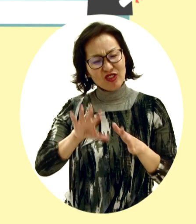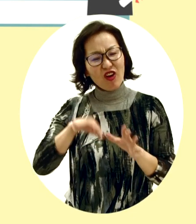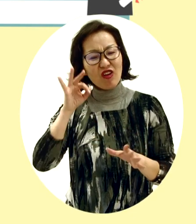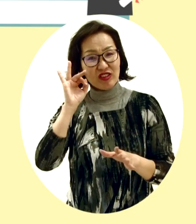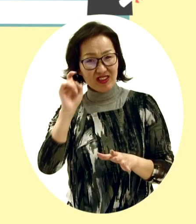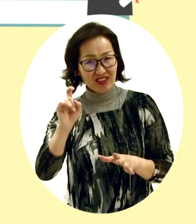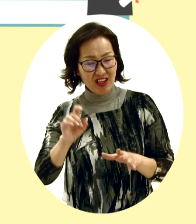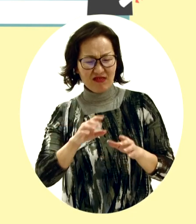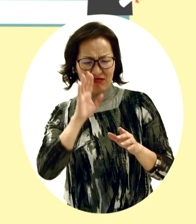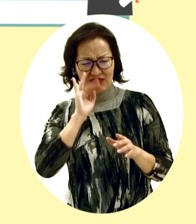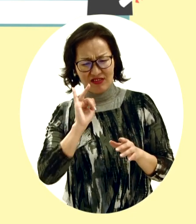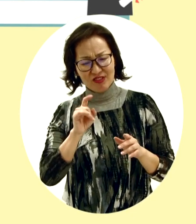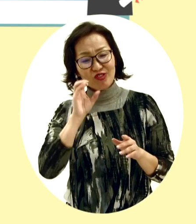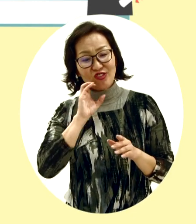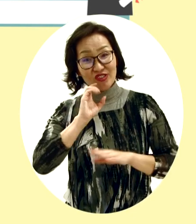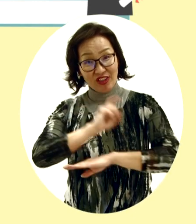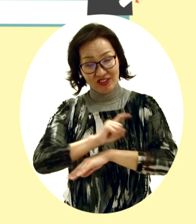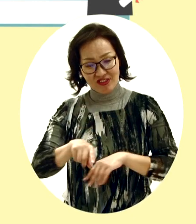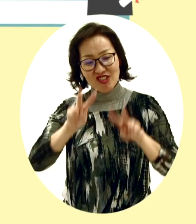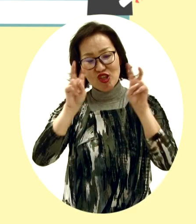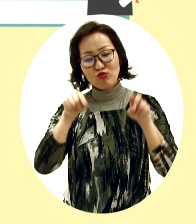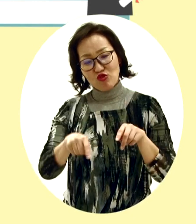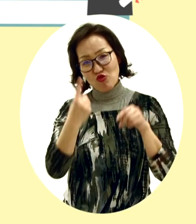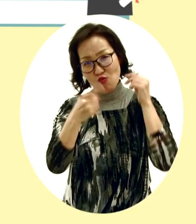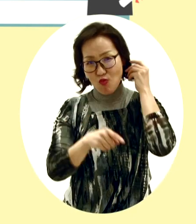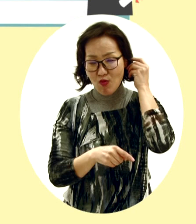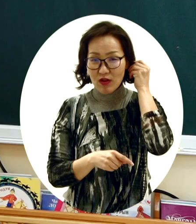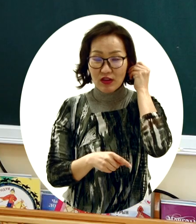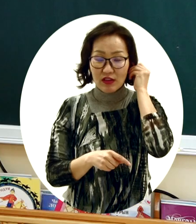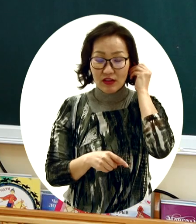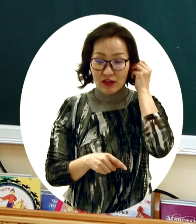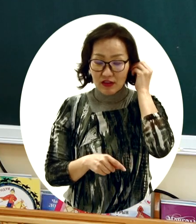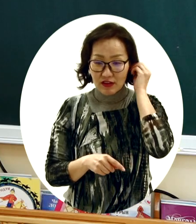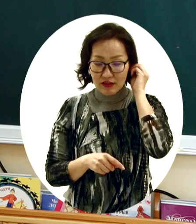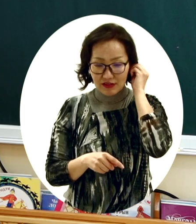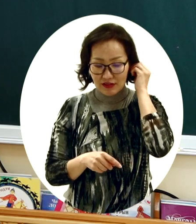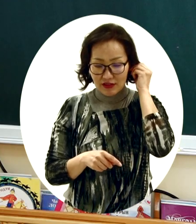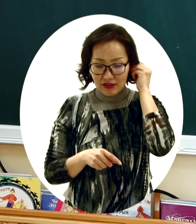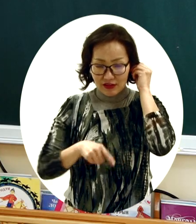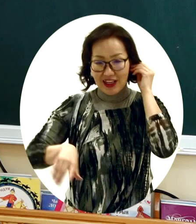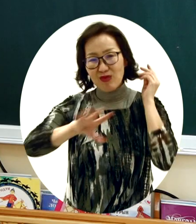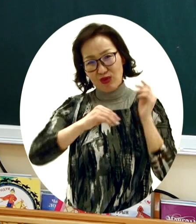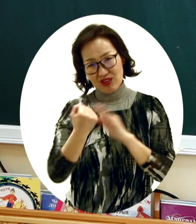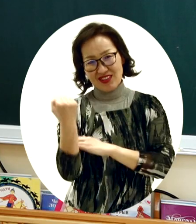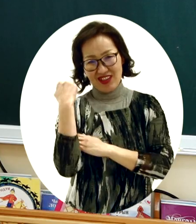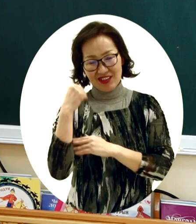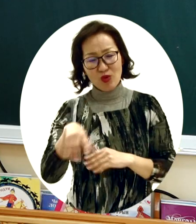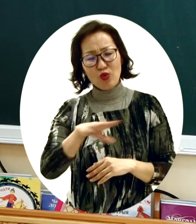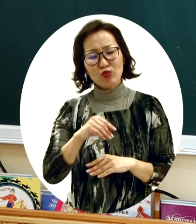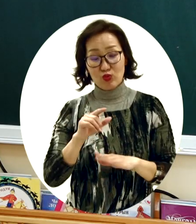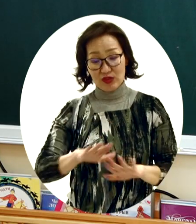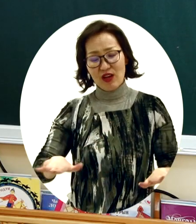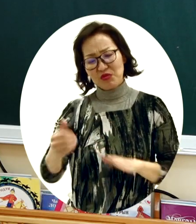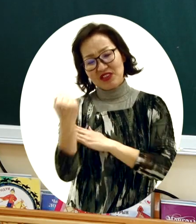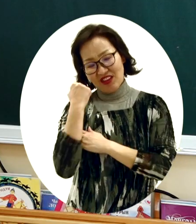сонголт ихтэй, сонирхолтой хичээлүүд буюу сэдвүүдийн нэг нь байдгаа. Тэгэхээр та бүхэн чаднаа, хүүхдүүд та бүхэн бүгдийг